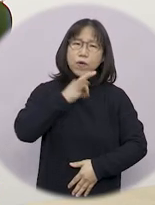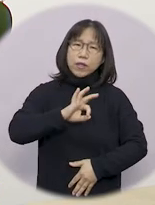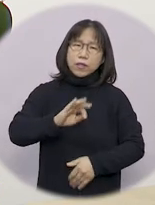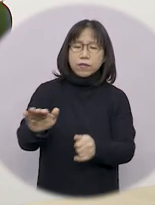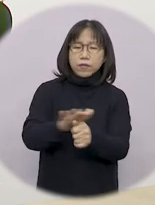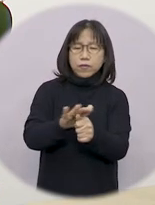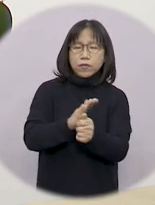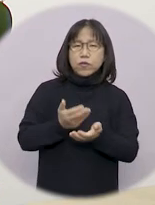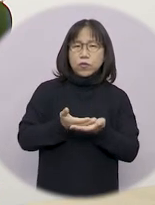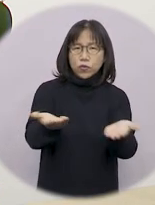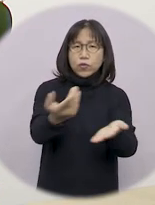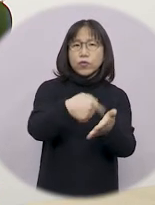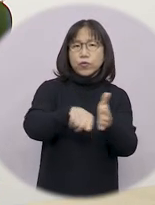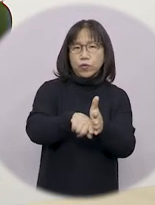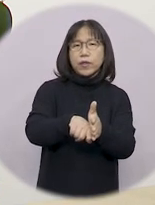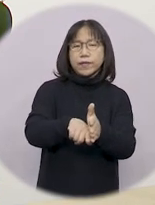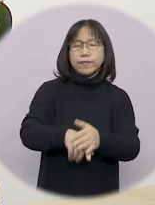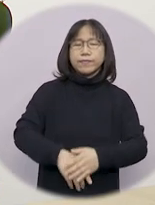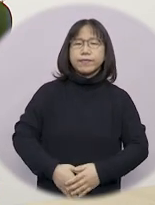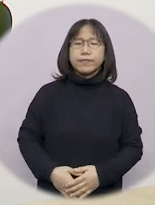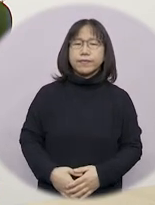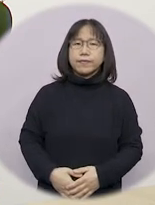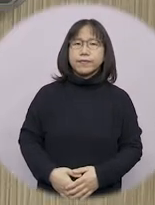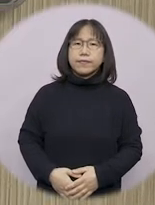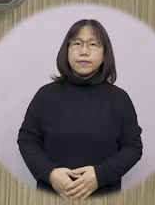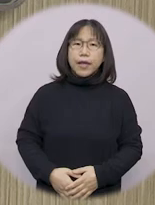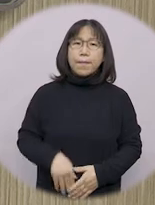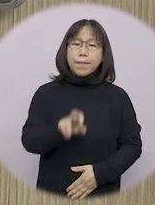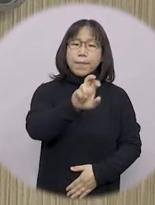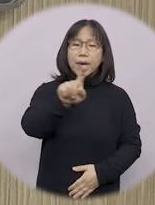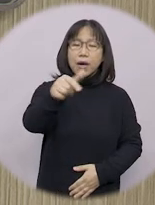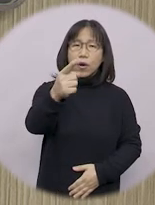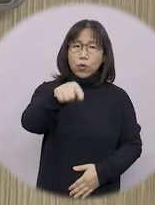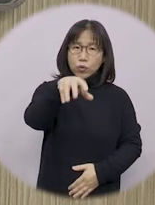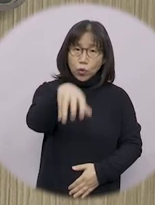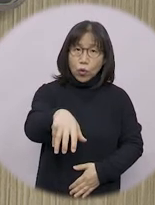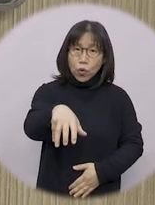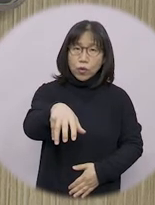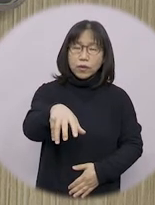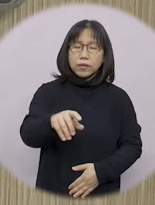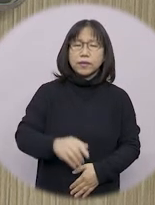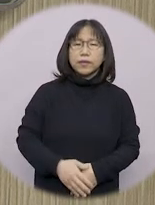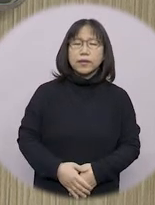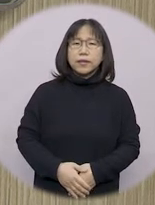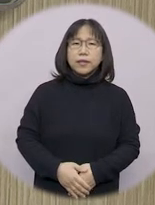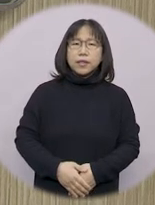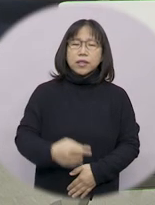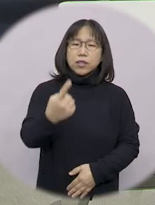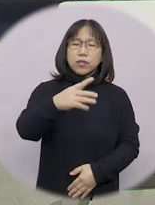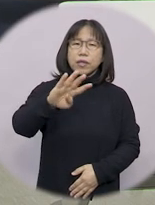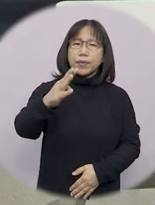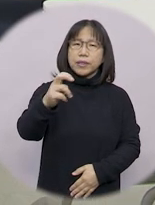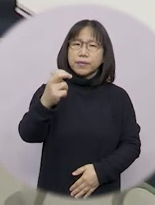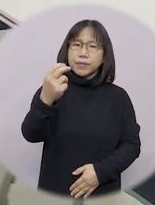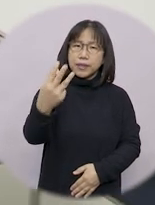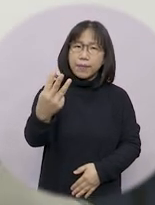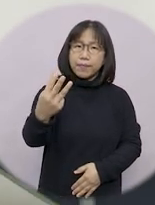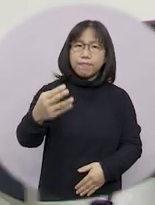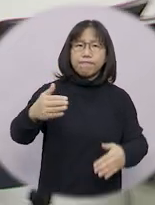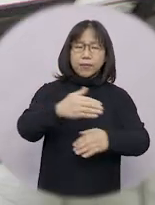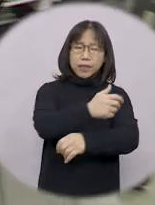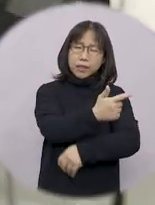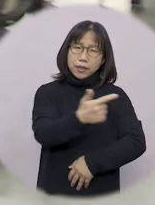제공하고자 조성하게 되었습니다 마곡동 에 위치한 강서 위드 플라자는 1423